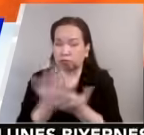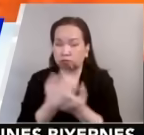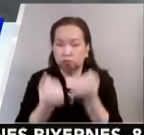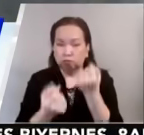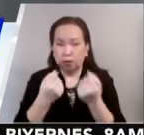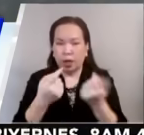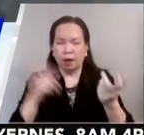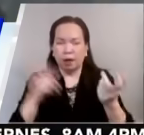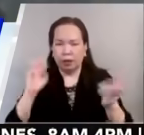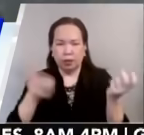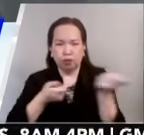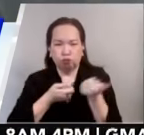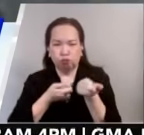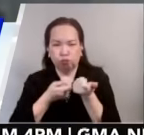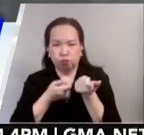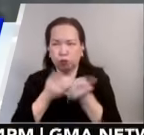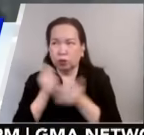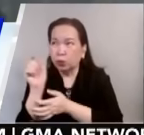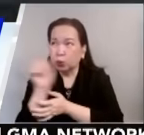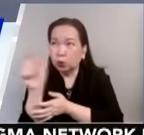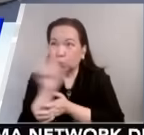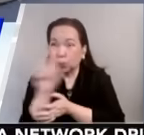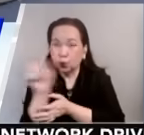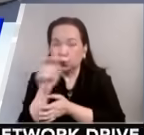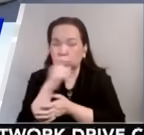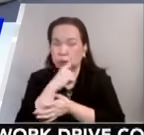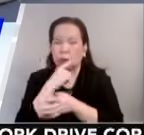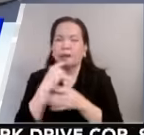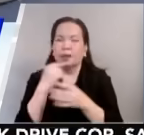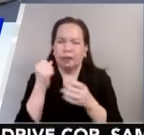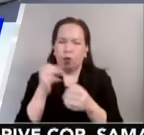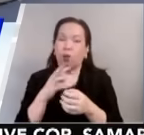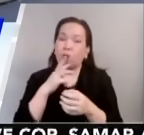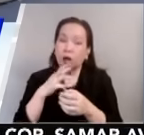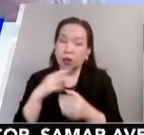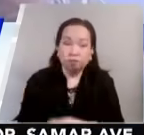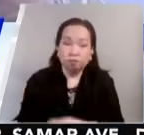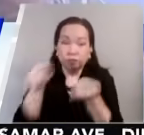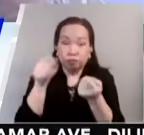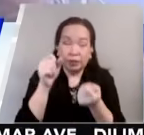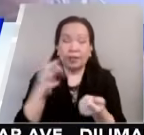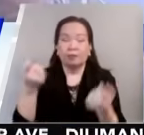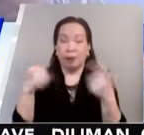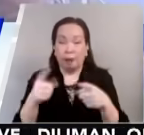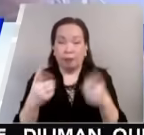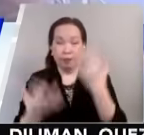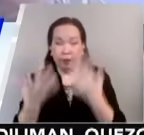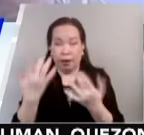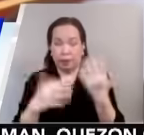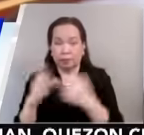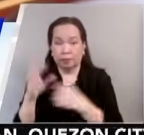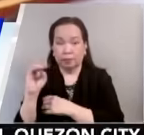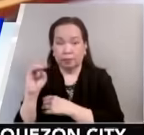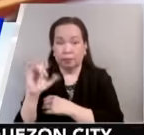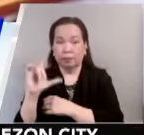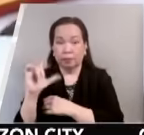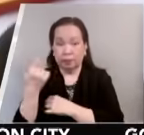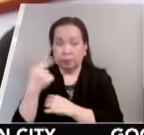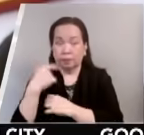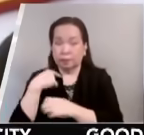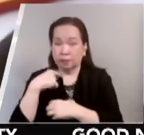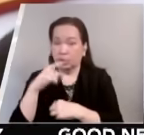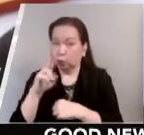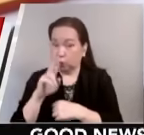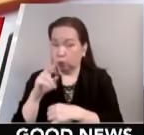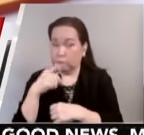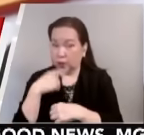buhangin at tubig kung sakaling magkasunog babala ng DG sa mga nagbebenta at gumagamit ng illegal na paputok Iwasan na